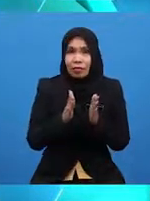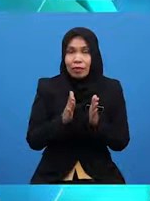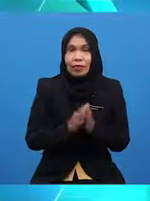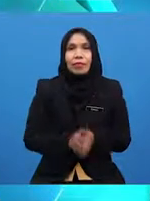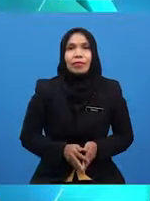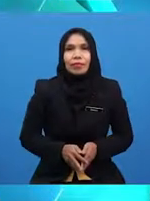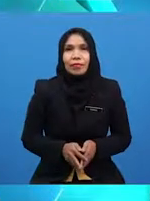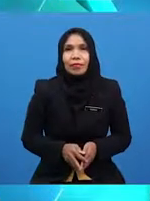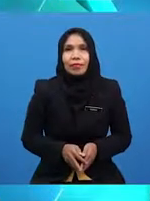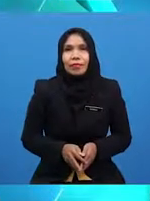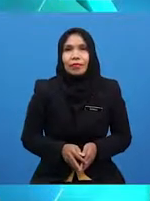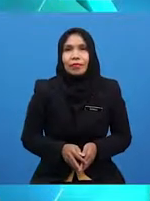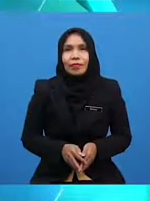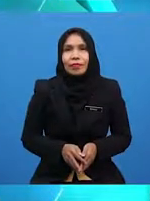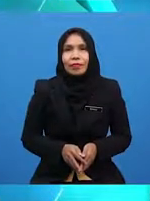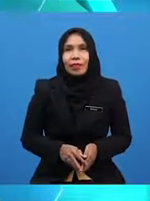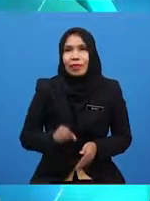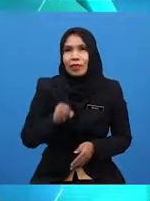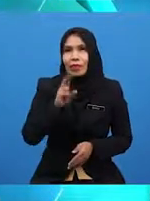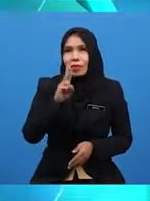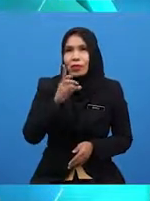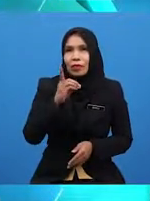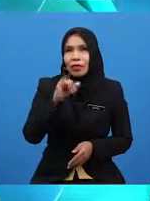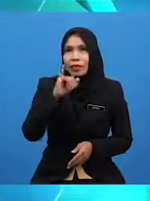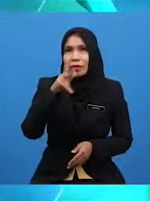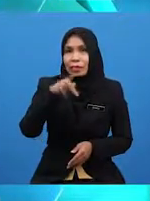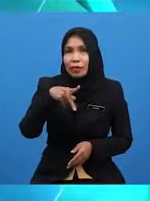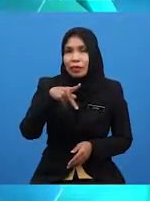Sudip simen untuk meratakan permukaan plaster of Paris.